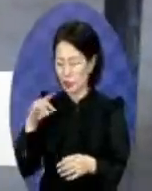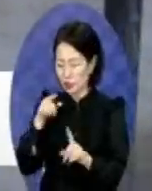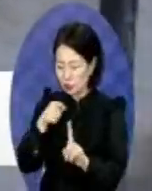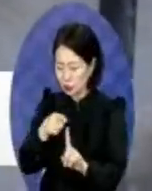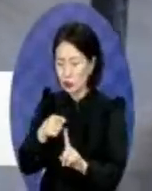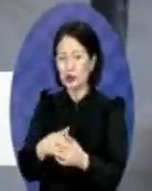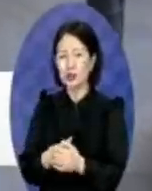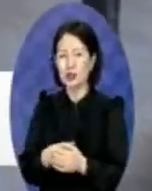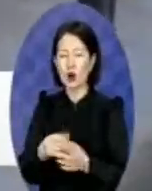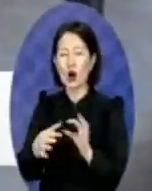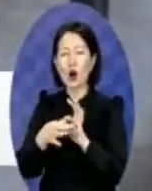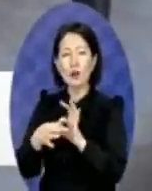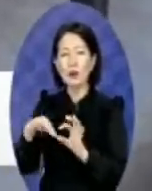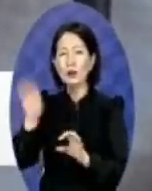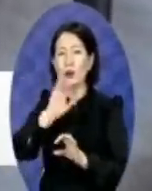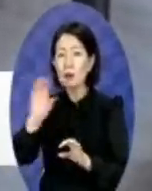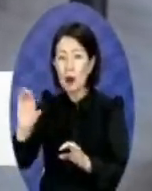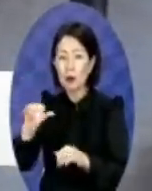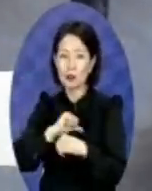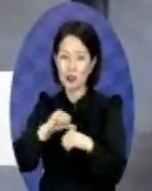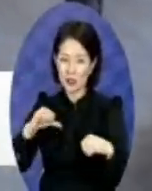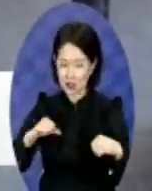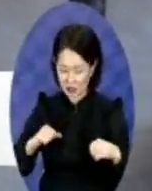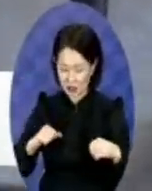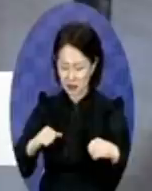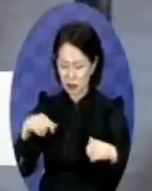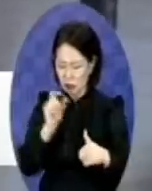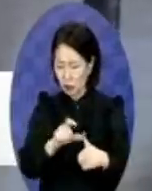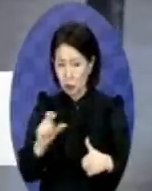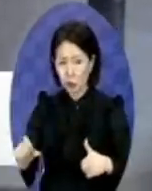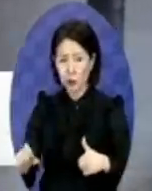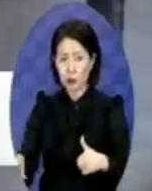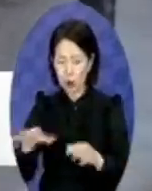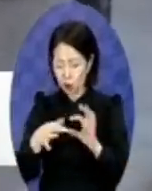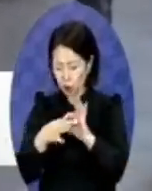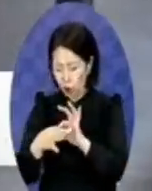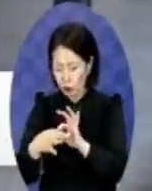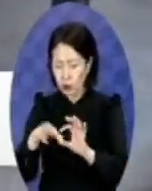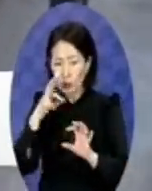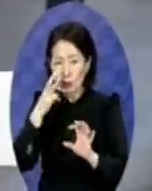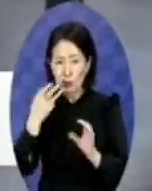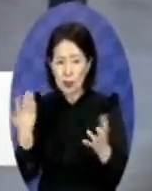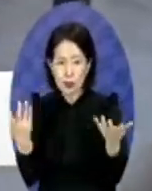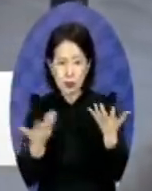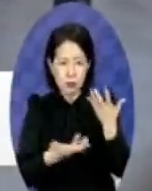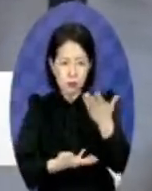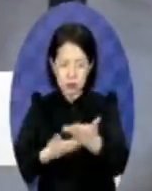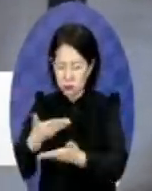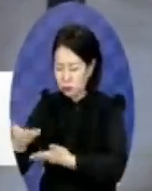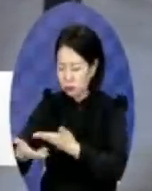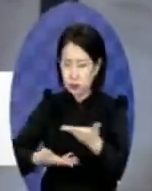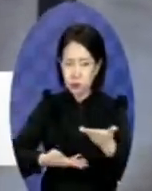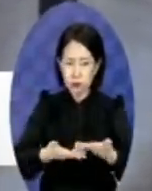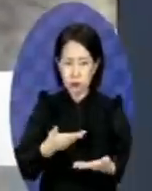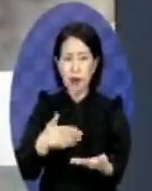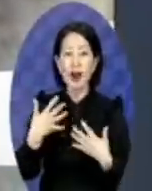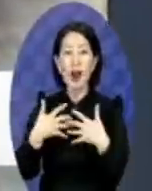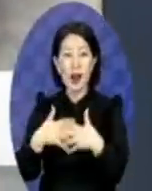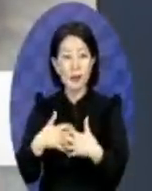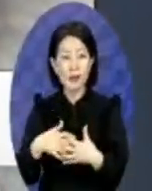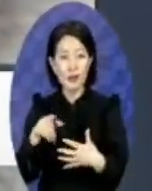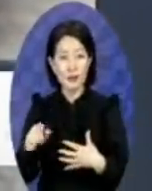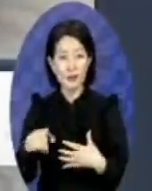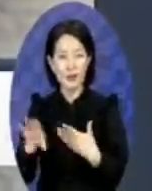чиглэл дээр холбогдох байгууллагууд иргэд болон бүх хүмүүс ер нь хоорондоо уялдаа холбоотой мэдээлэл солилцож байвал одоо энэ ан амьтдаа